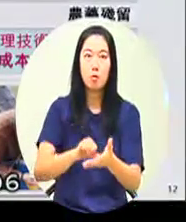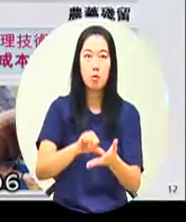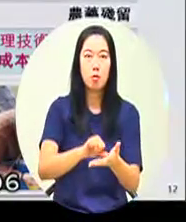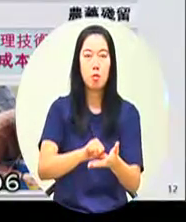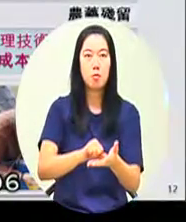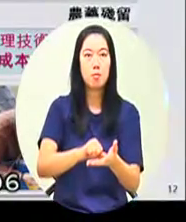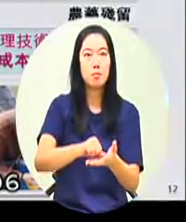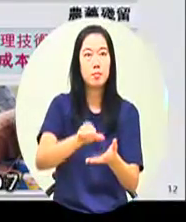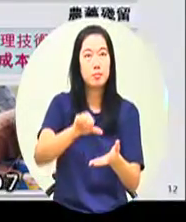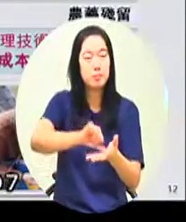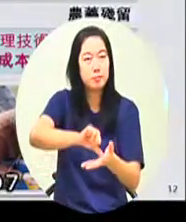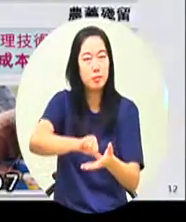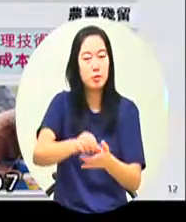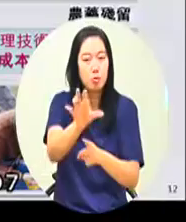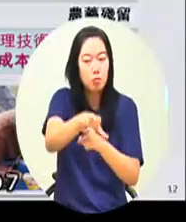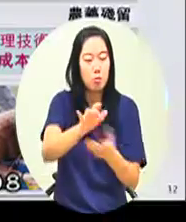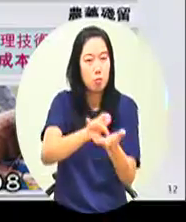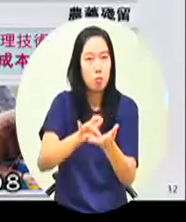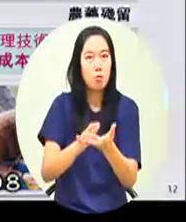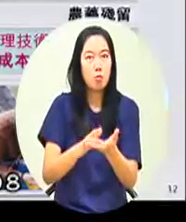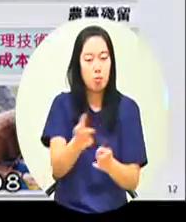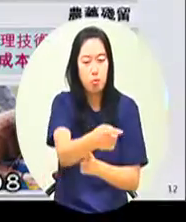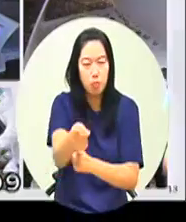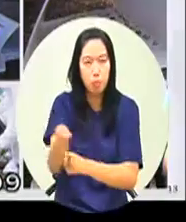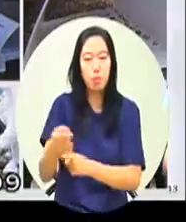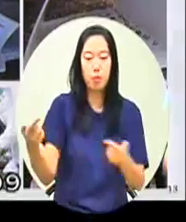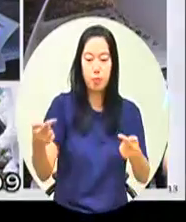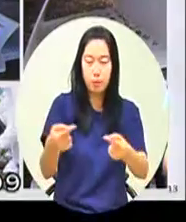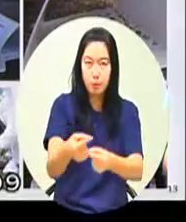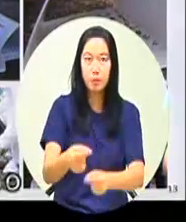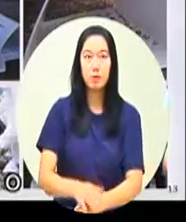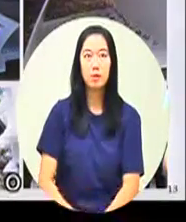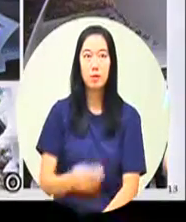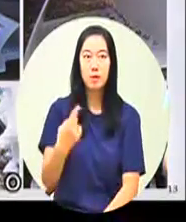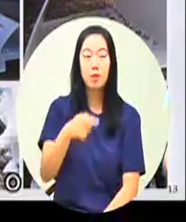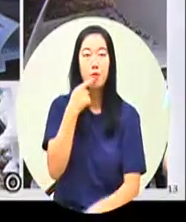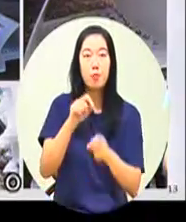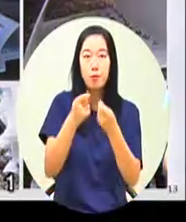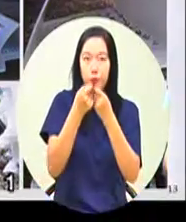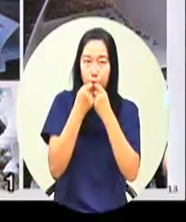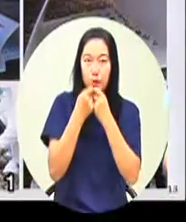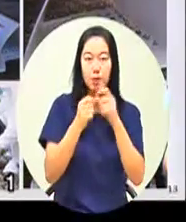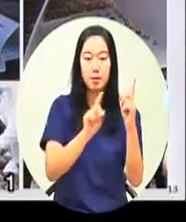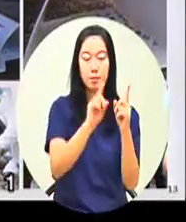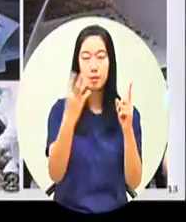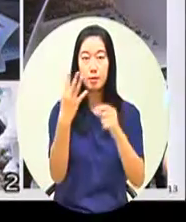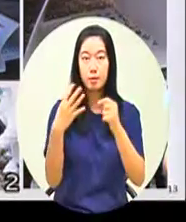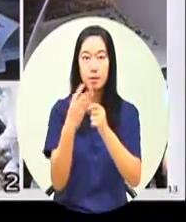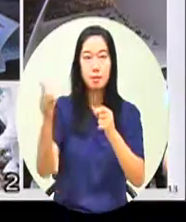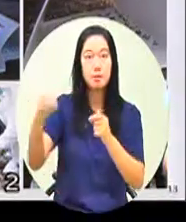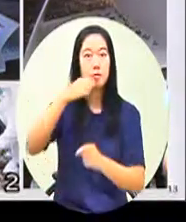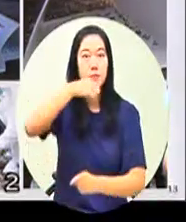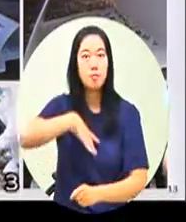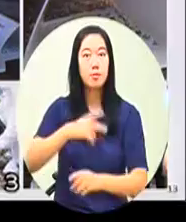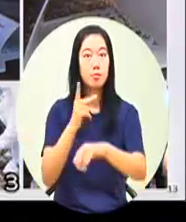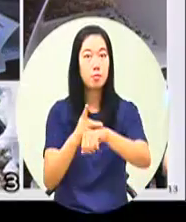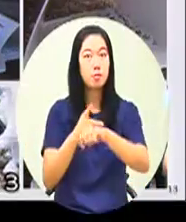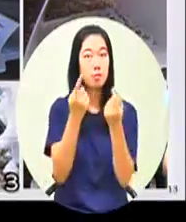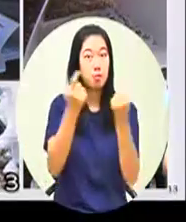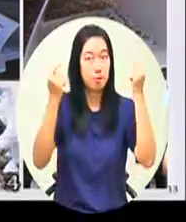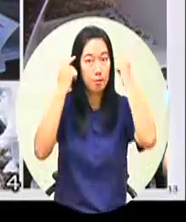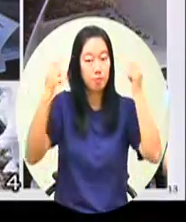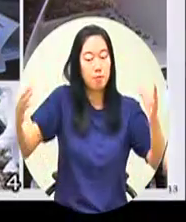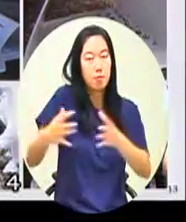量。那接下来有关荔枝春象呢，我们从104年跟屏东科技大学合作以来呢，我们